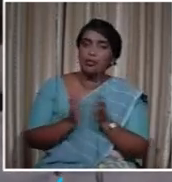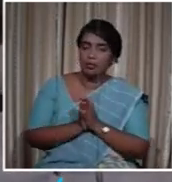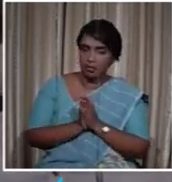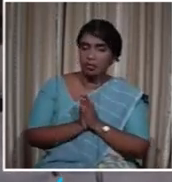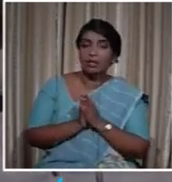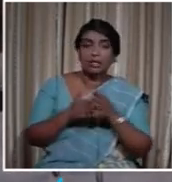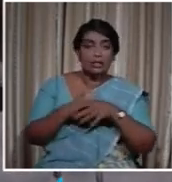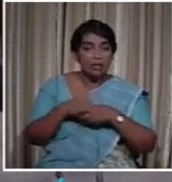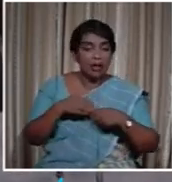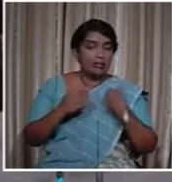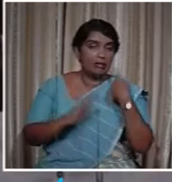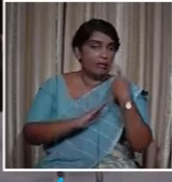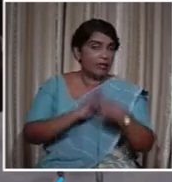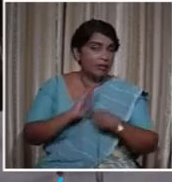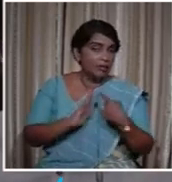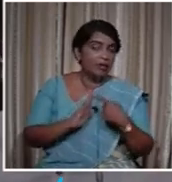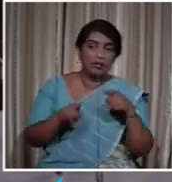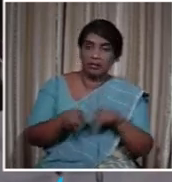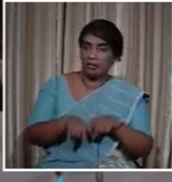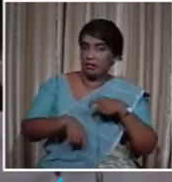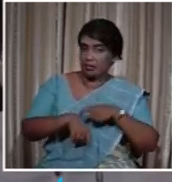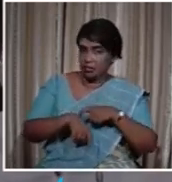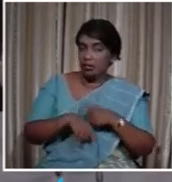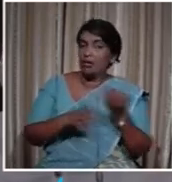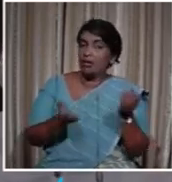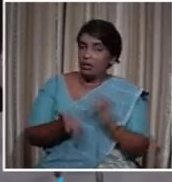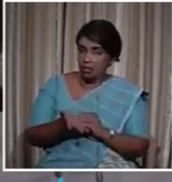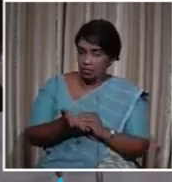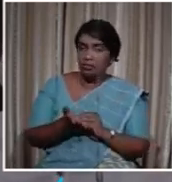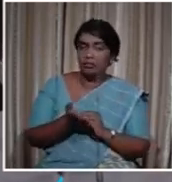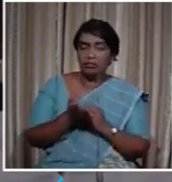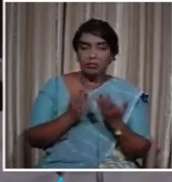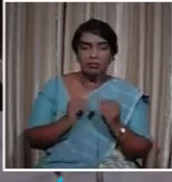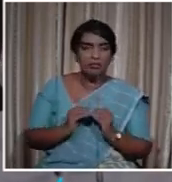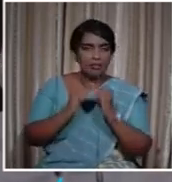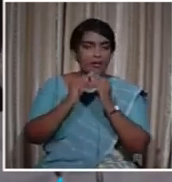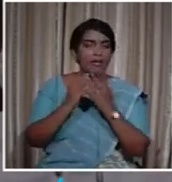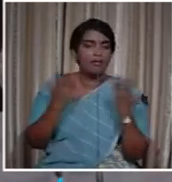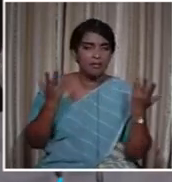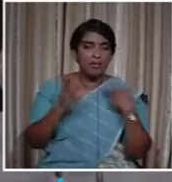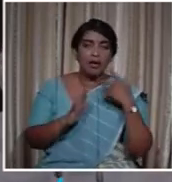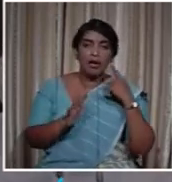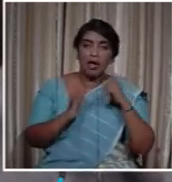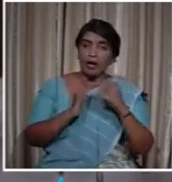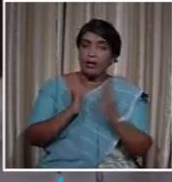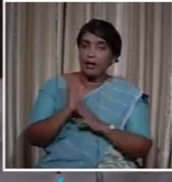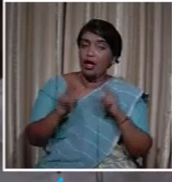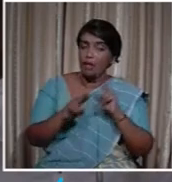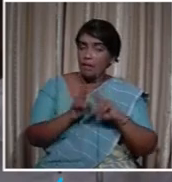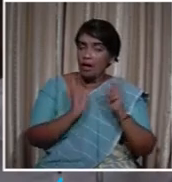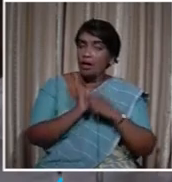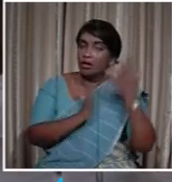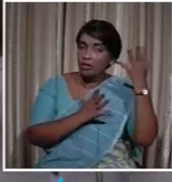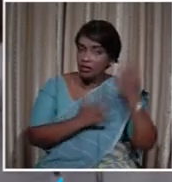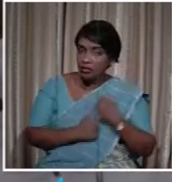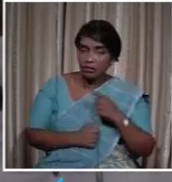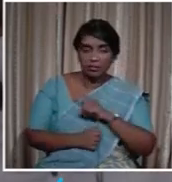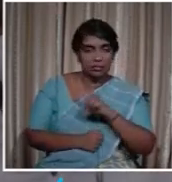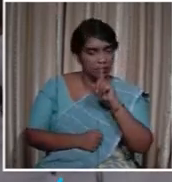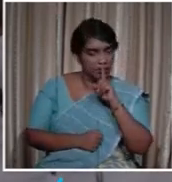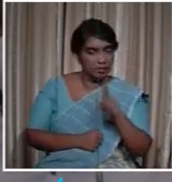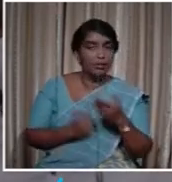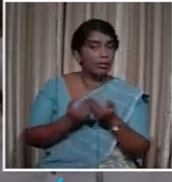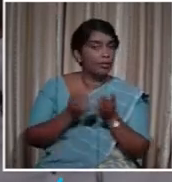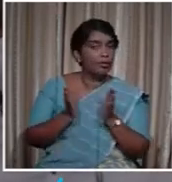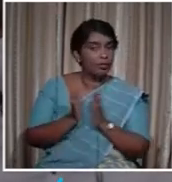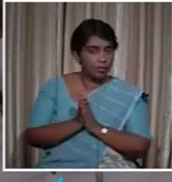காலிலே உழைத்து நிமிரக்கூடிய நிலைமையை இன்னும் உருவாக்கவில்லை. ஆகவே சர்வதேச நாணய நிதியத்திடம் கடன் பெறுதல் என்பது முதலாவது தன்னுடைய சுய